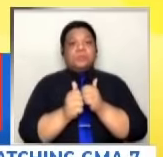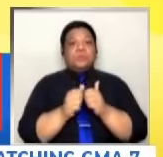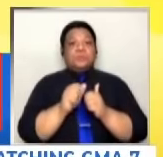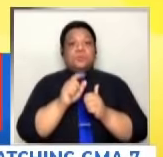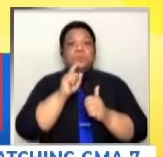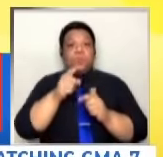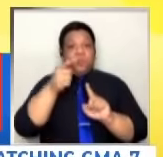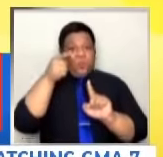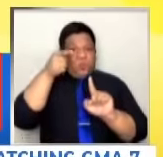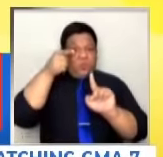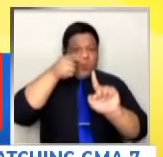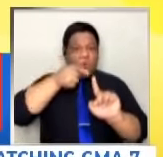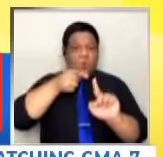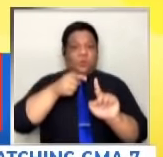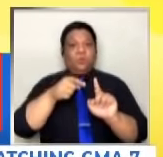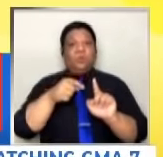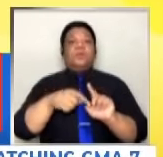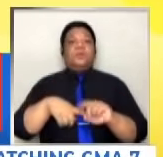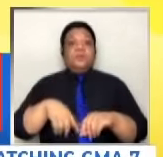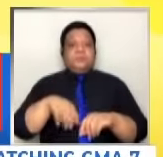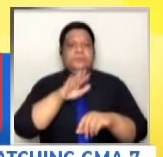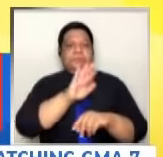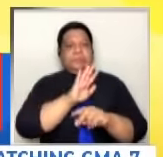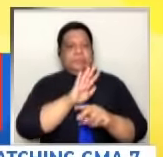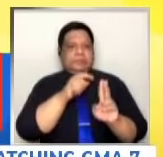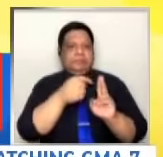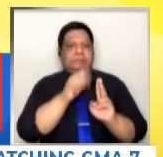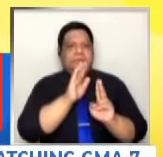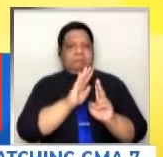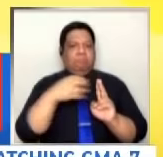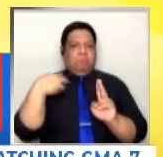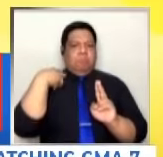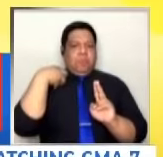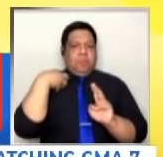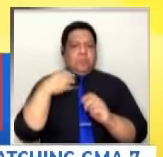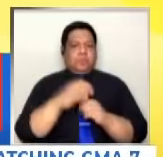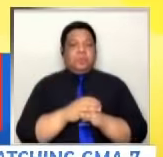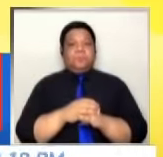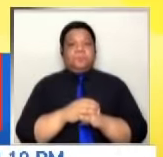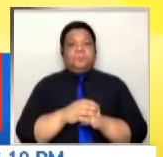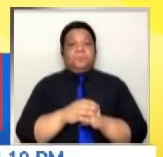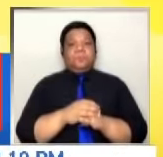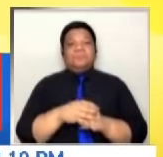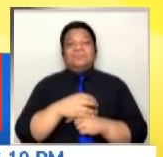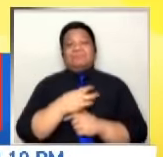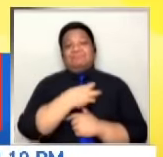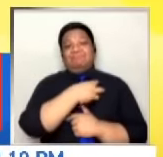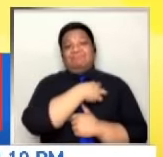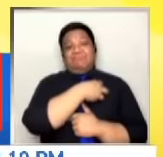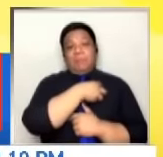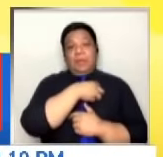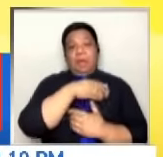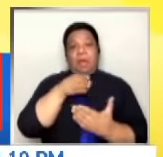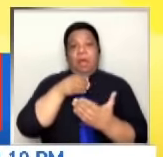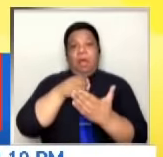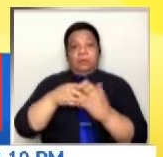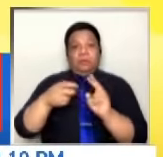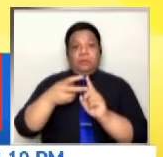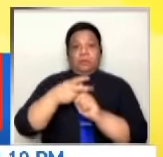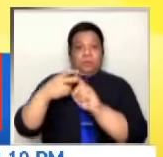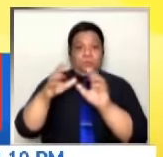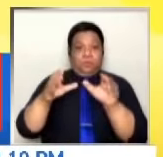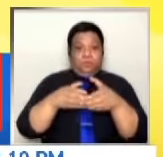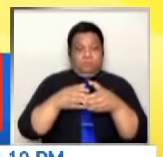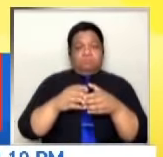ng mga kidnapper talaga, yung boss nila. Ayon sa PNP Anti-Kidnapping Group, isang buwan na nilang minamanmanan ang galaw ng